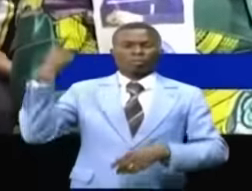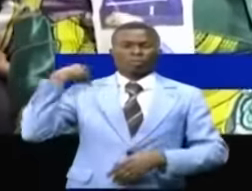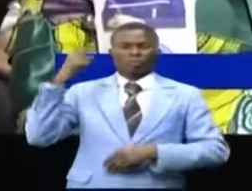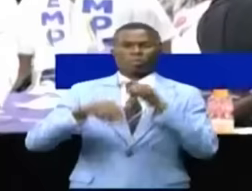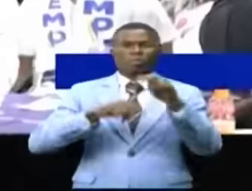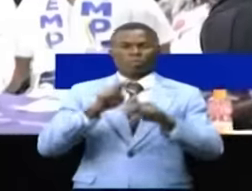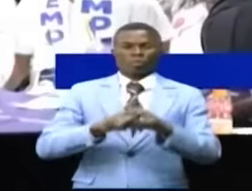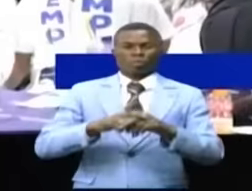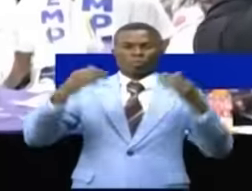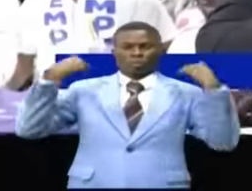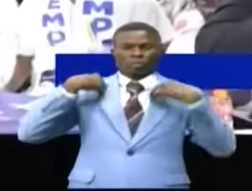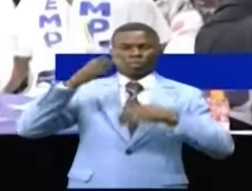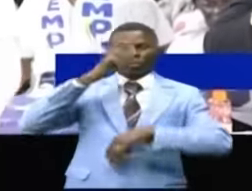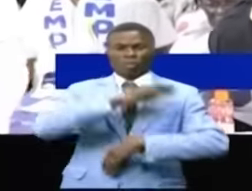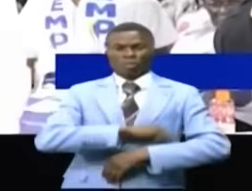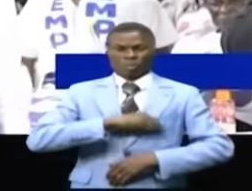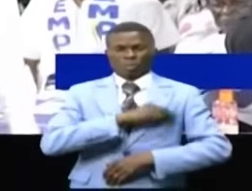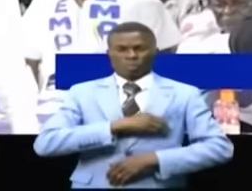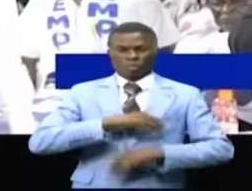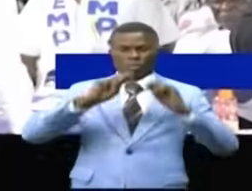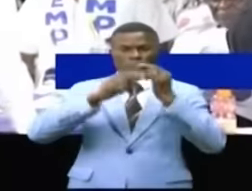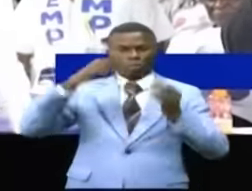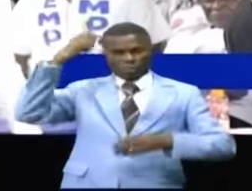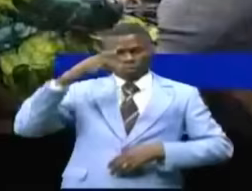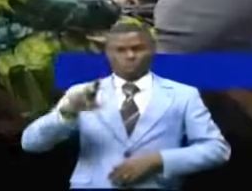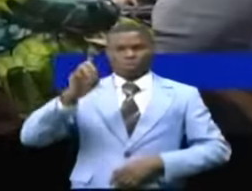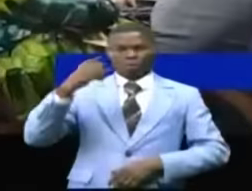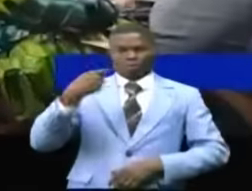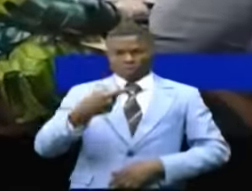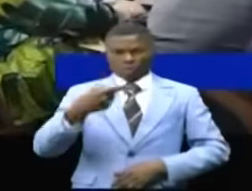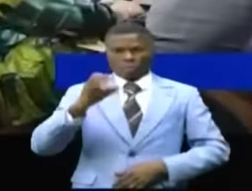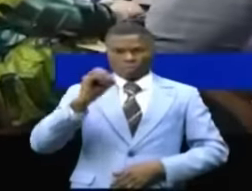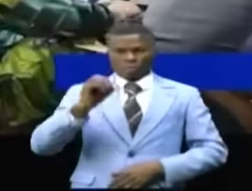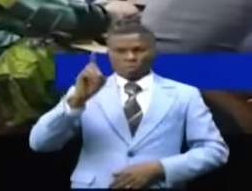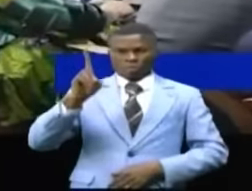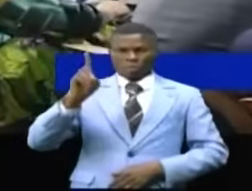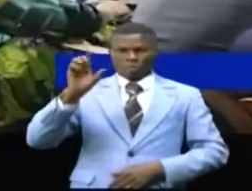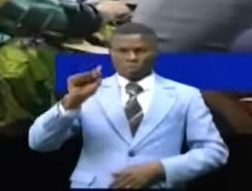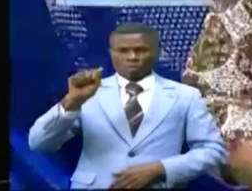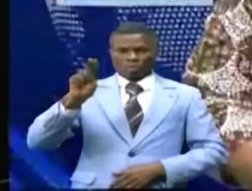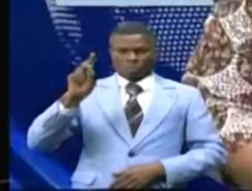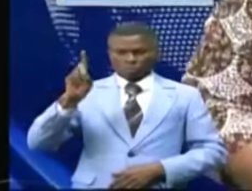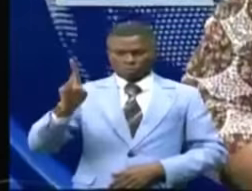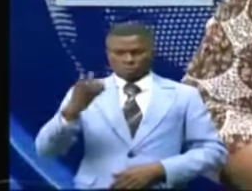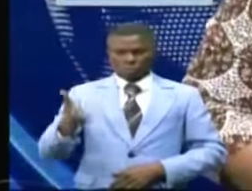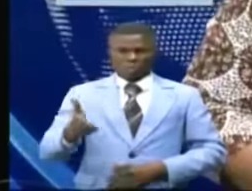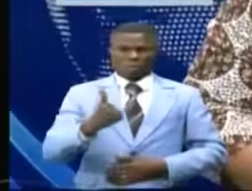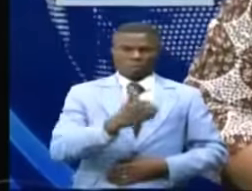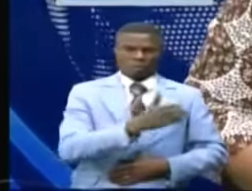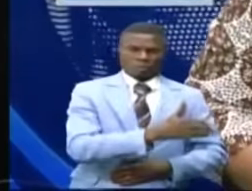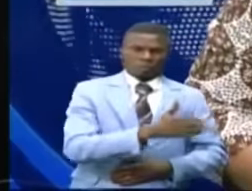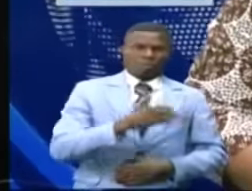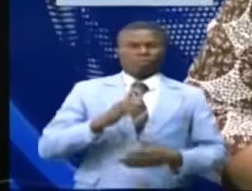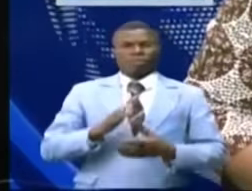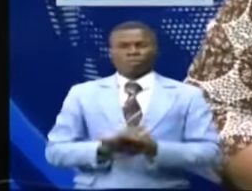à l'autorité morale du parti En Marche pour le Progrès. Godaromo Timona.